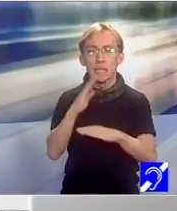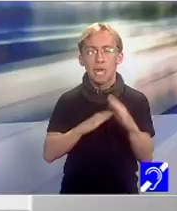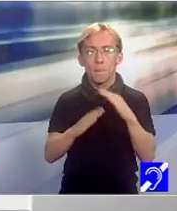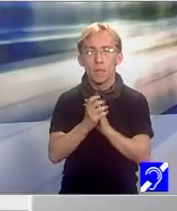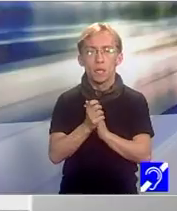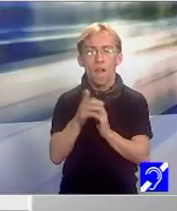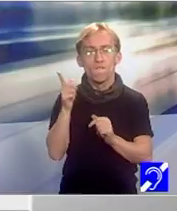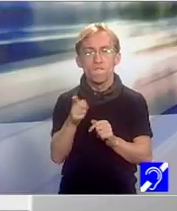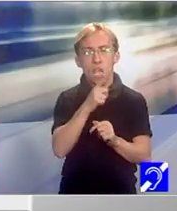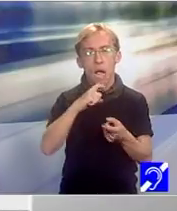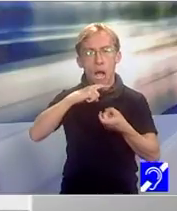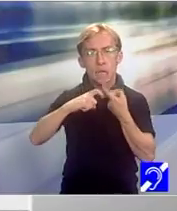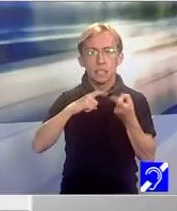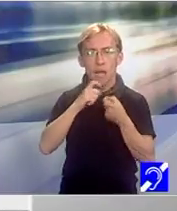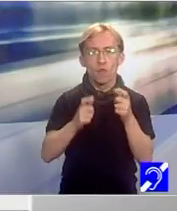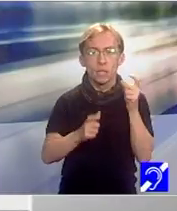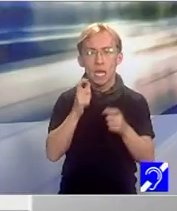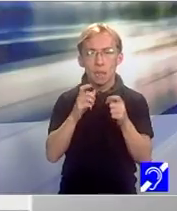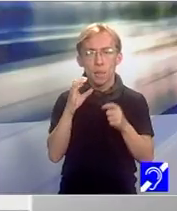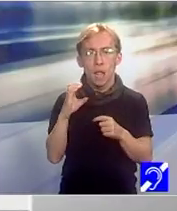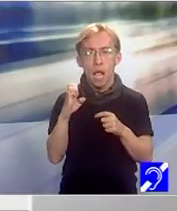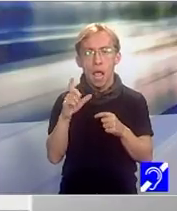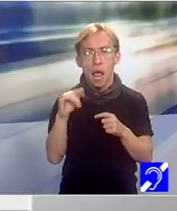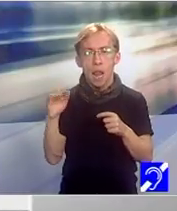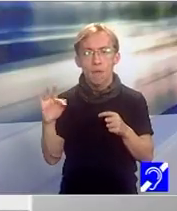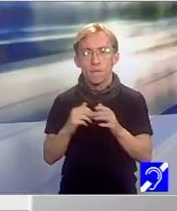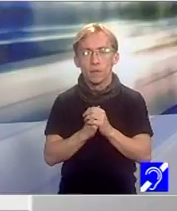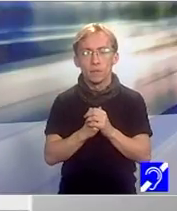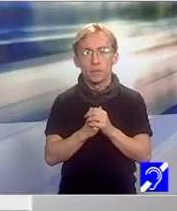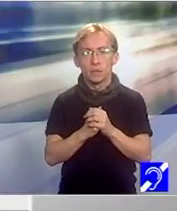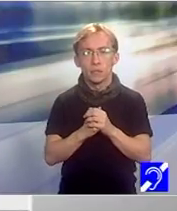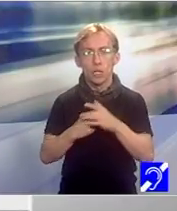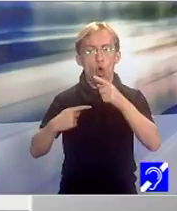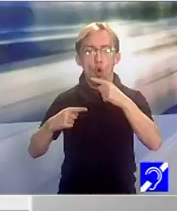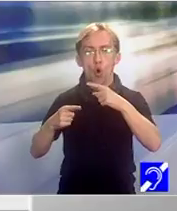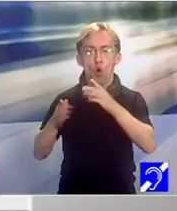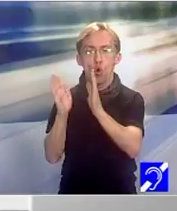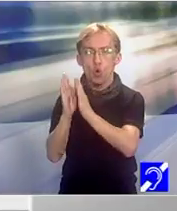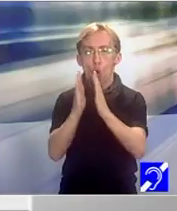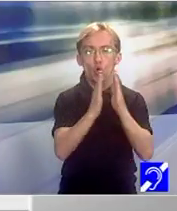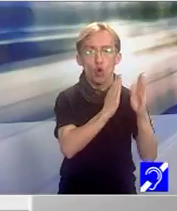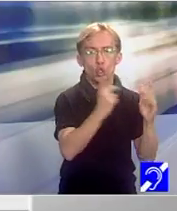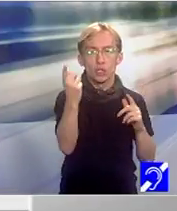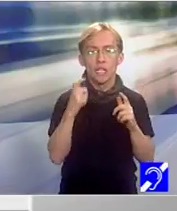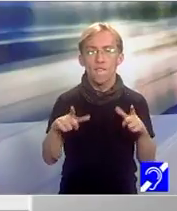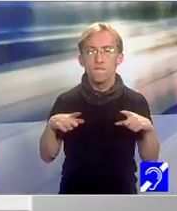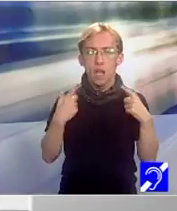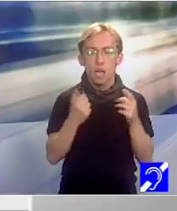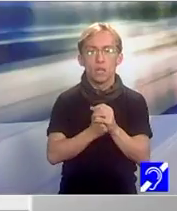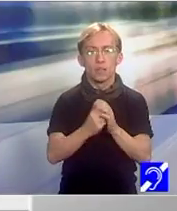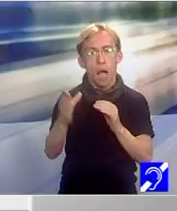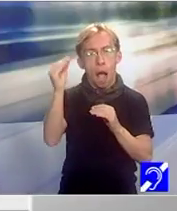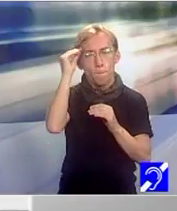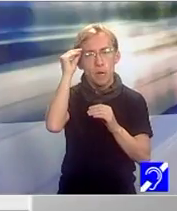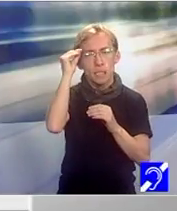bazează pe interviul luat de către autor lui Eli, urmărind în ordine cronologică episoade marcante din viața acesteia. Primele amintiri din